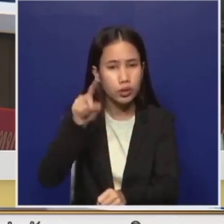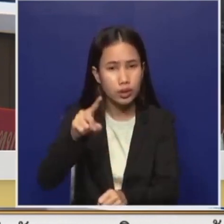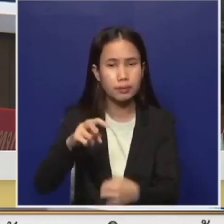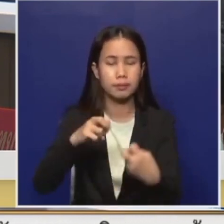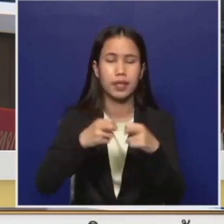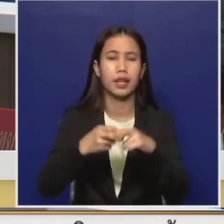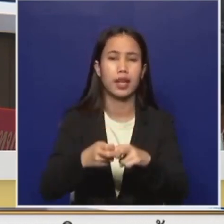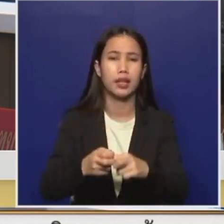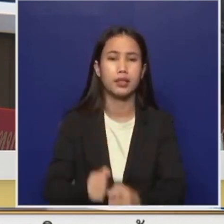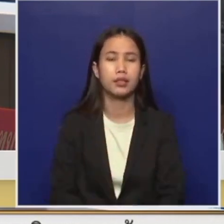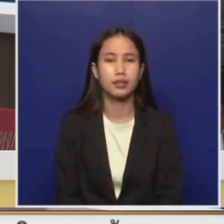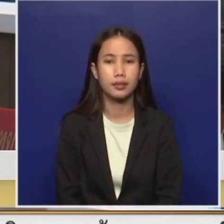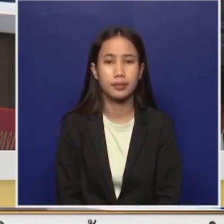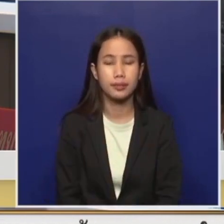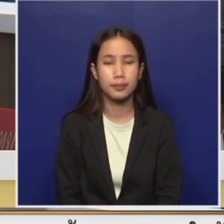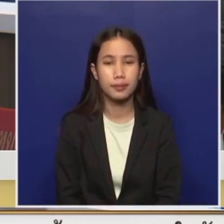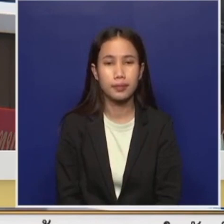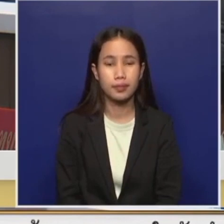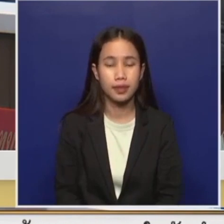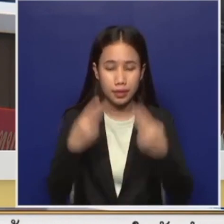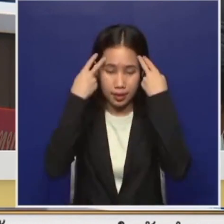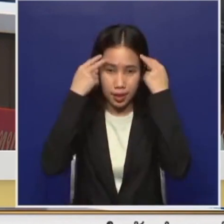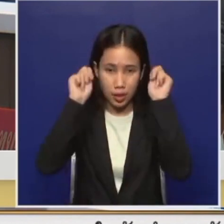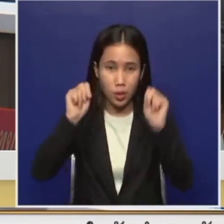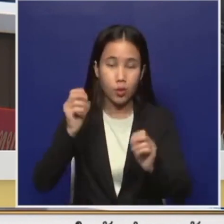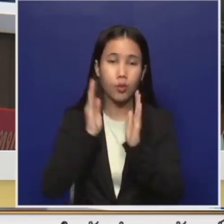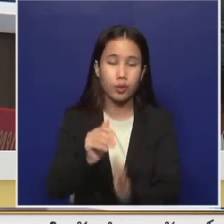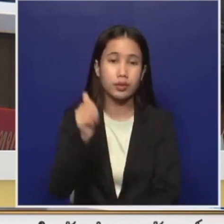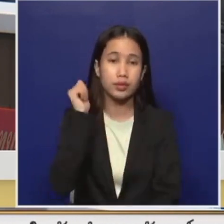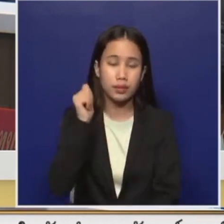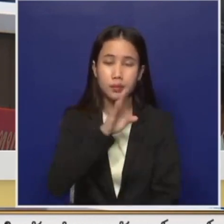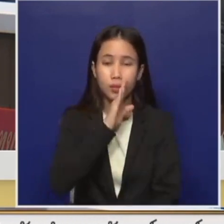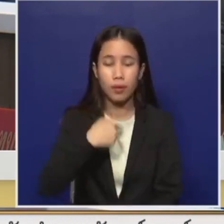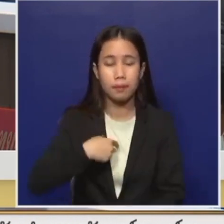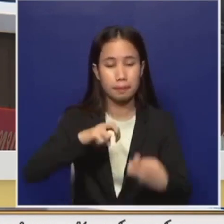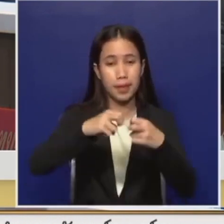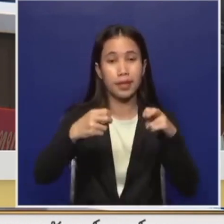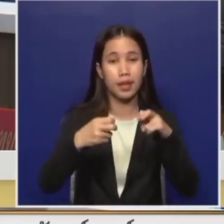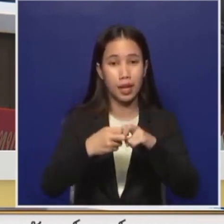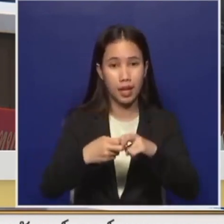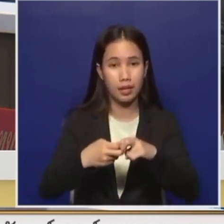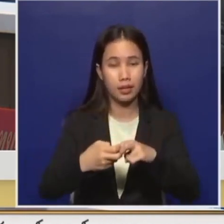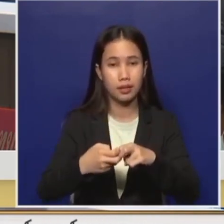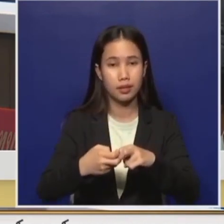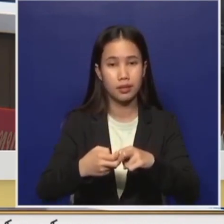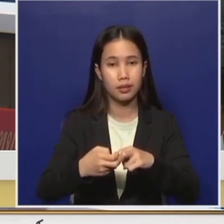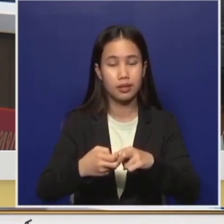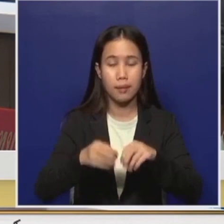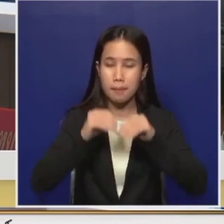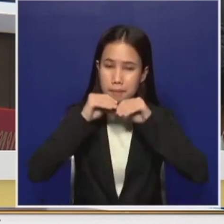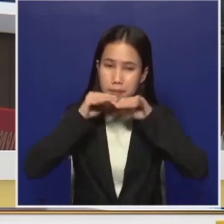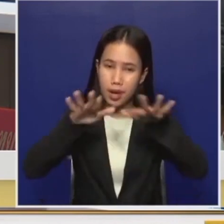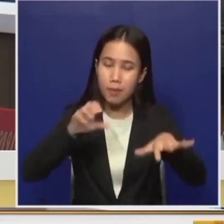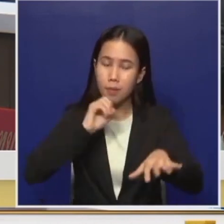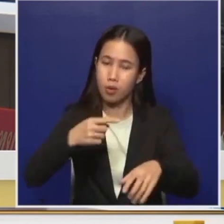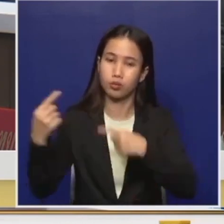น้ตรีครับเมื่อท่านจะแก้ปัญหาใดๆท่านประกาศสงคามกัมันะครัประกาศ